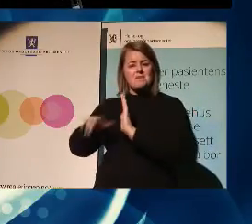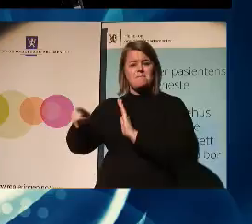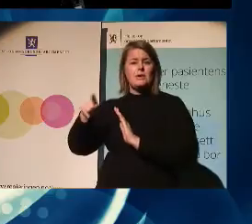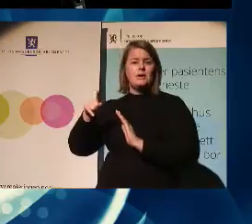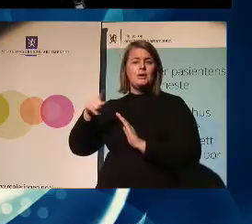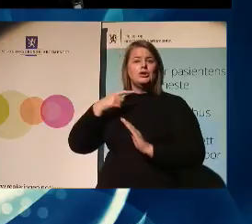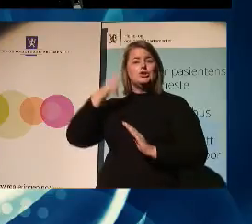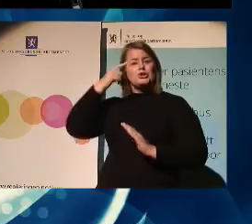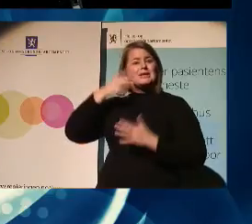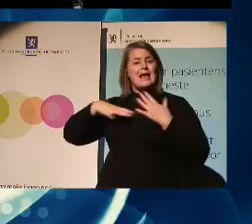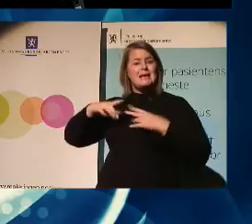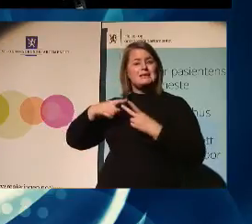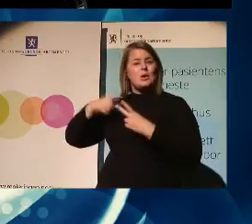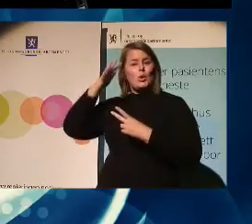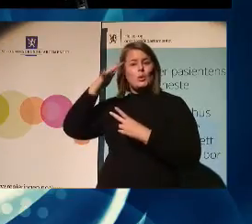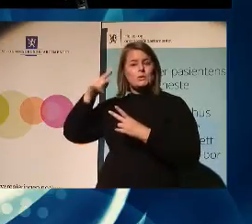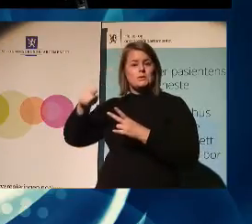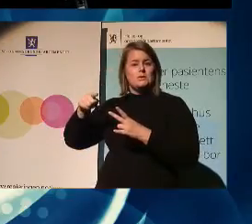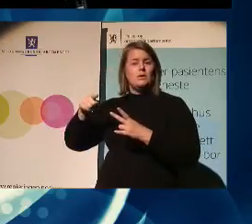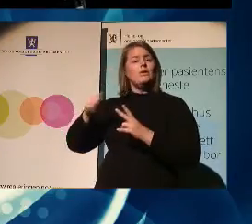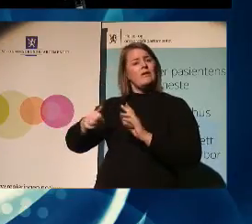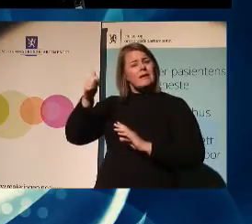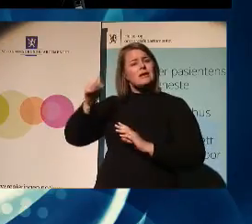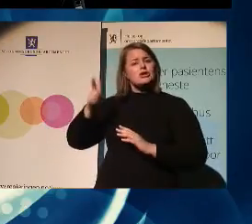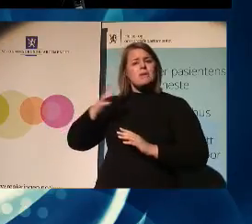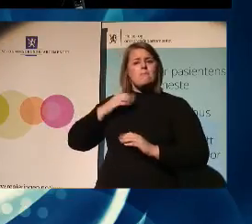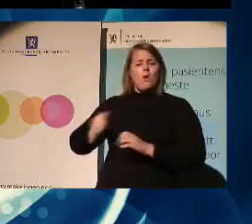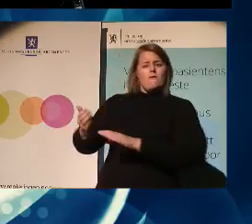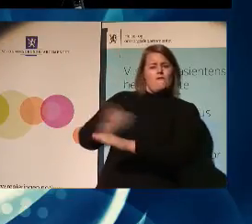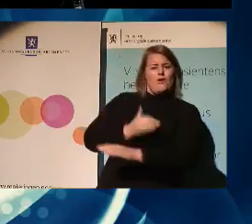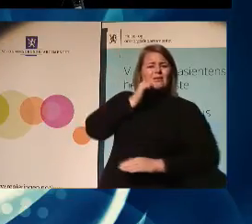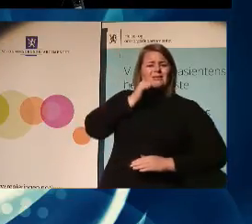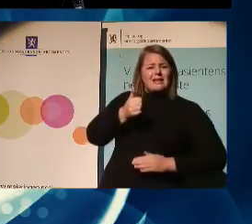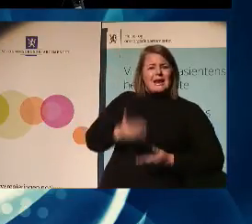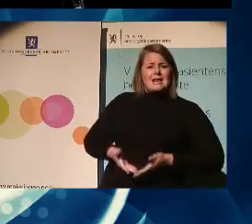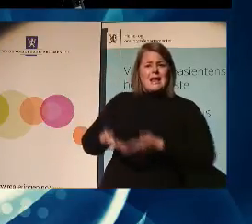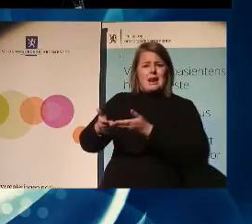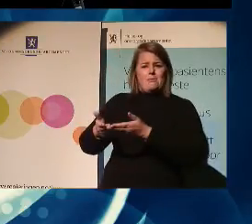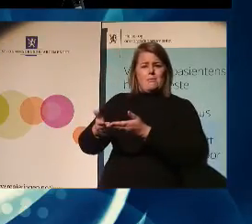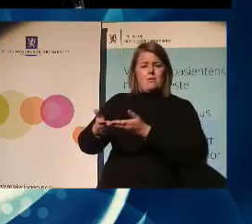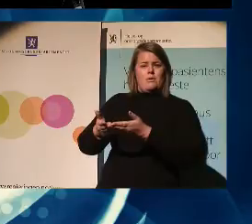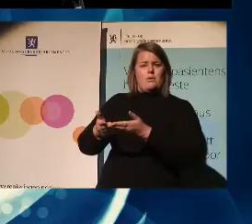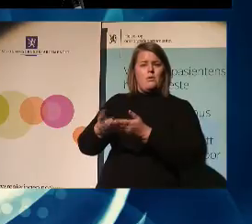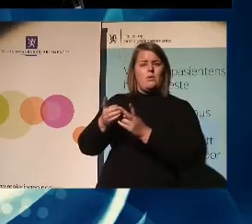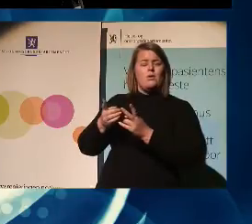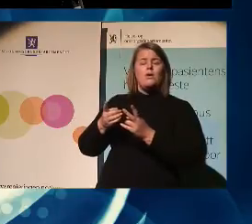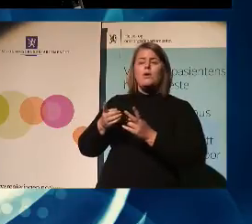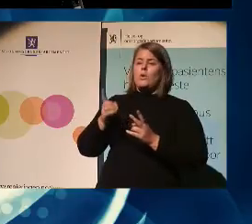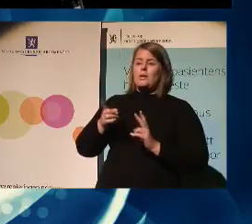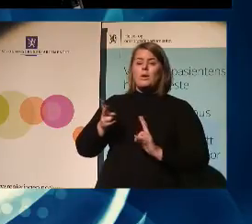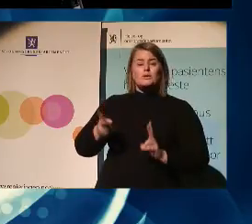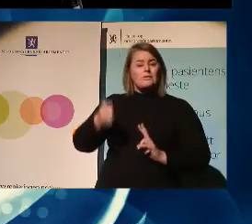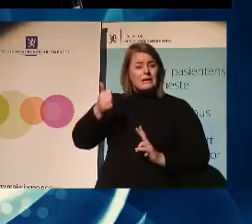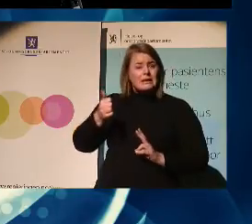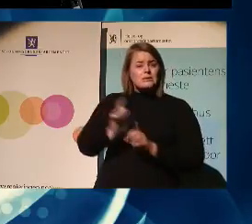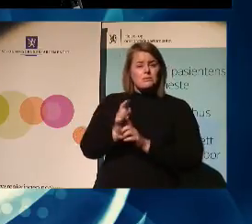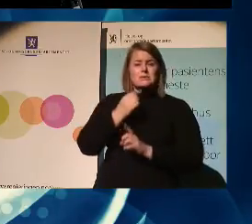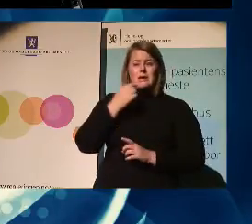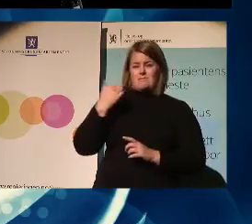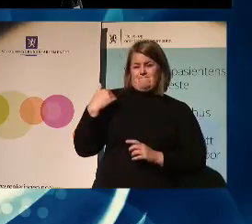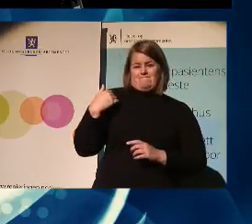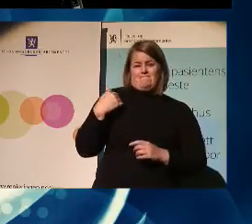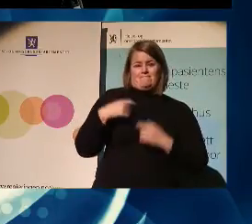og det viktig for å bli mindre syk. Det faktisk viktig, også ikke minst, som jeg nevnte eksempelet fra